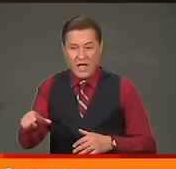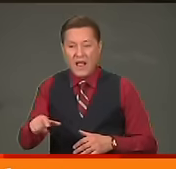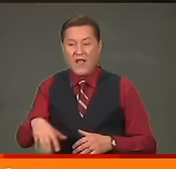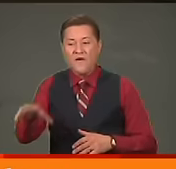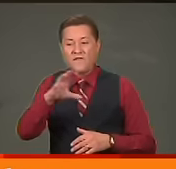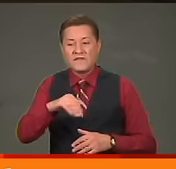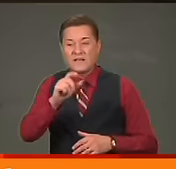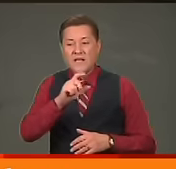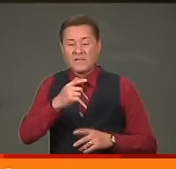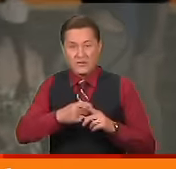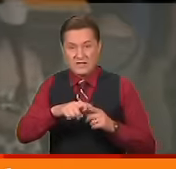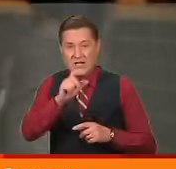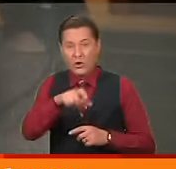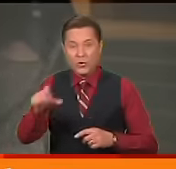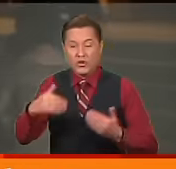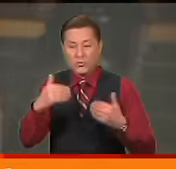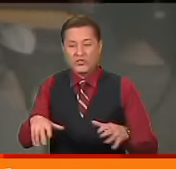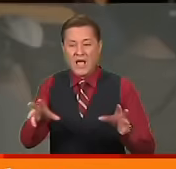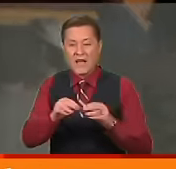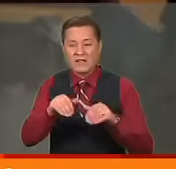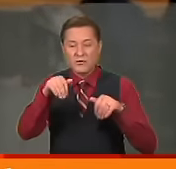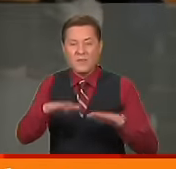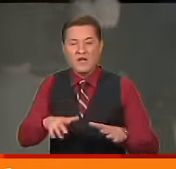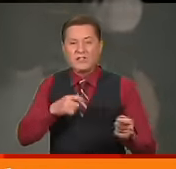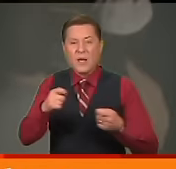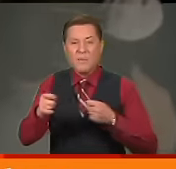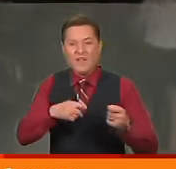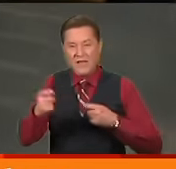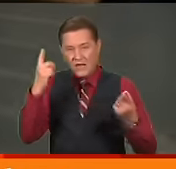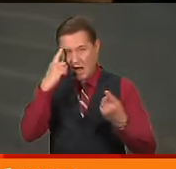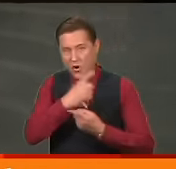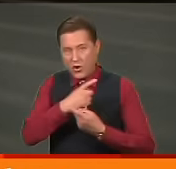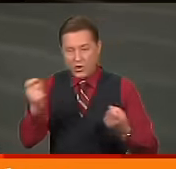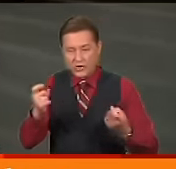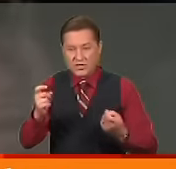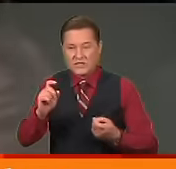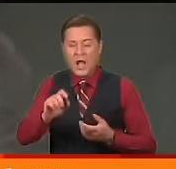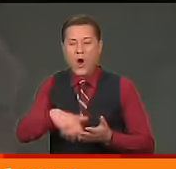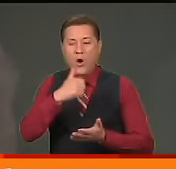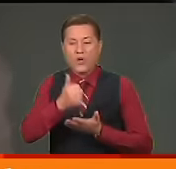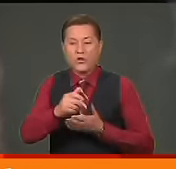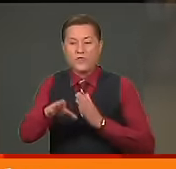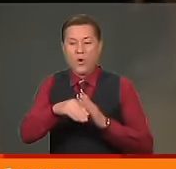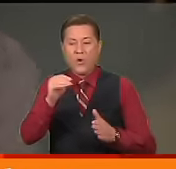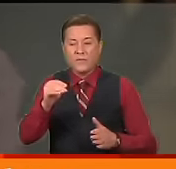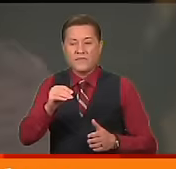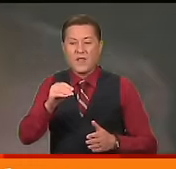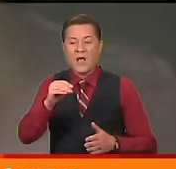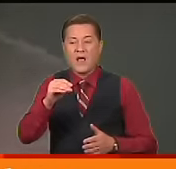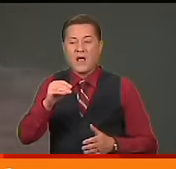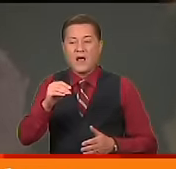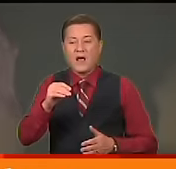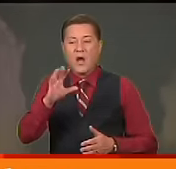люди вже разом. Рішення правління оголошується. Головою правління обрана Шулюківська Олена